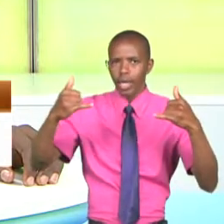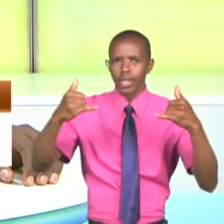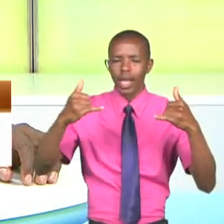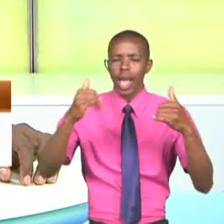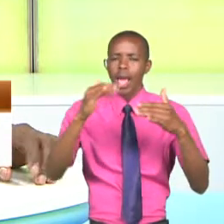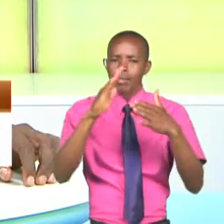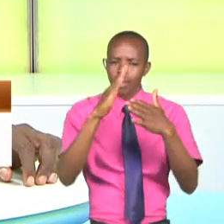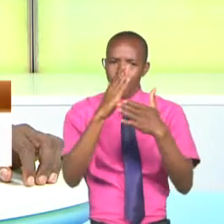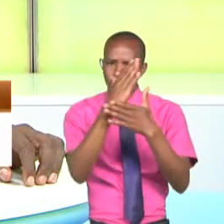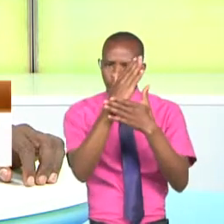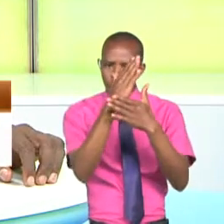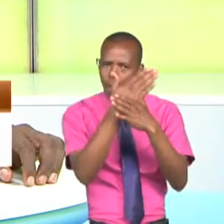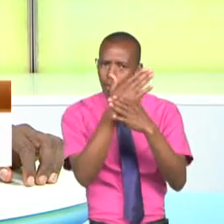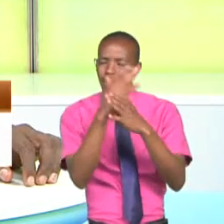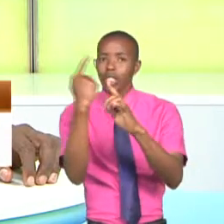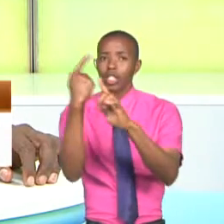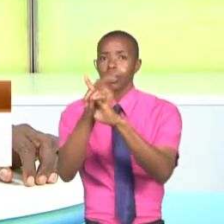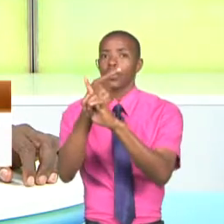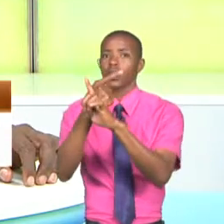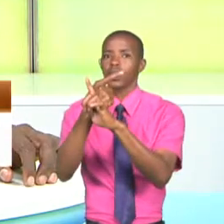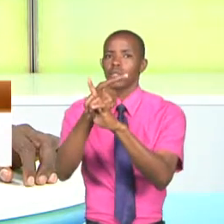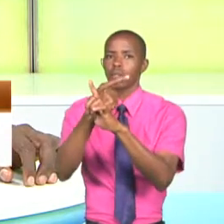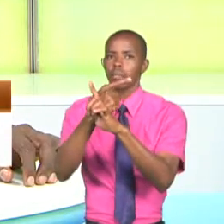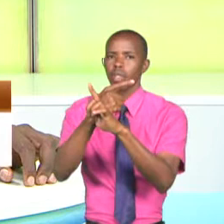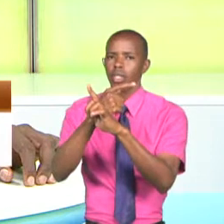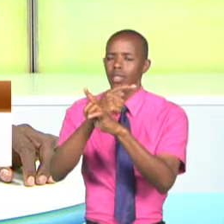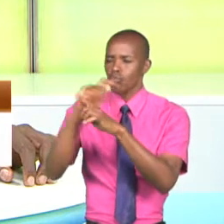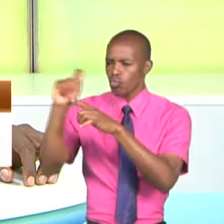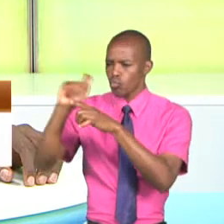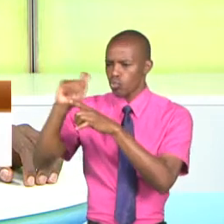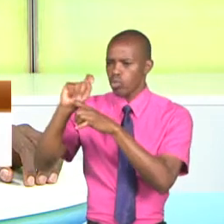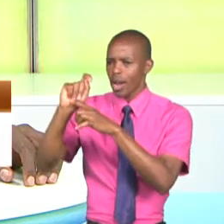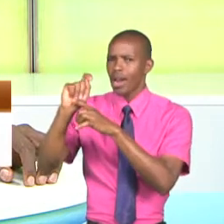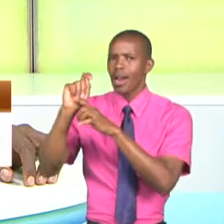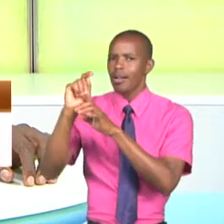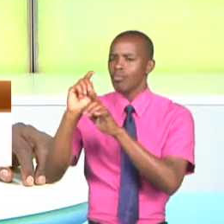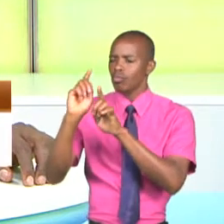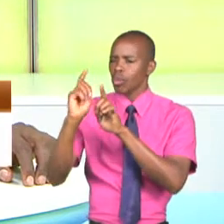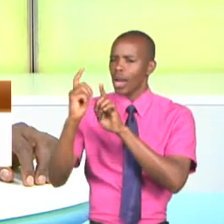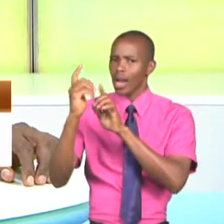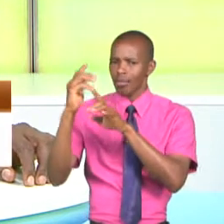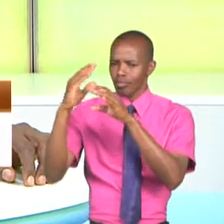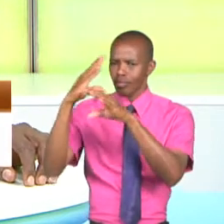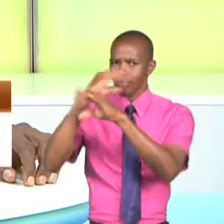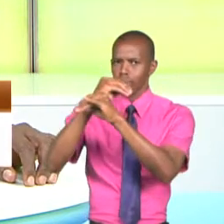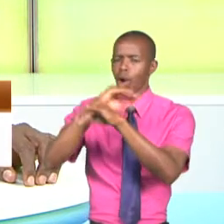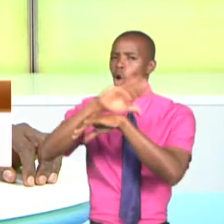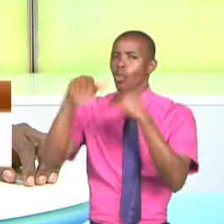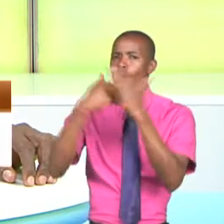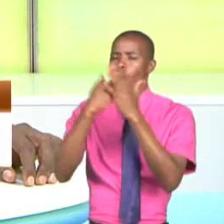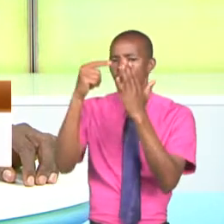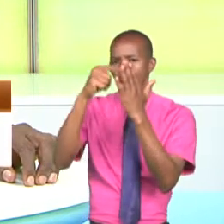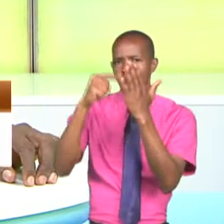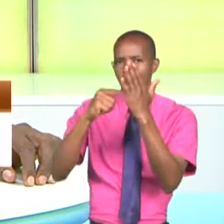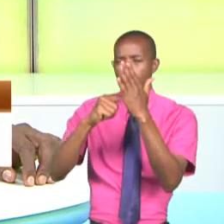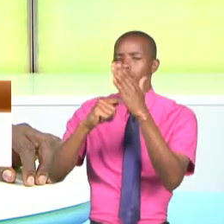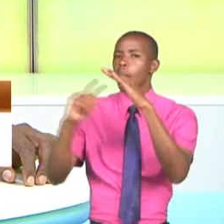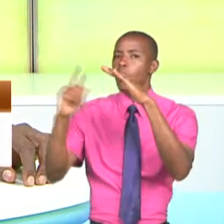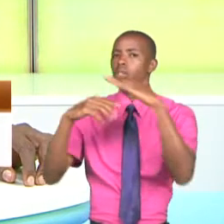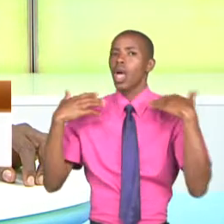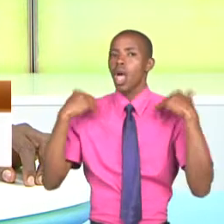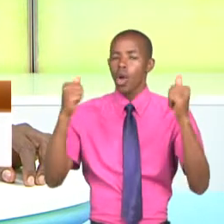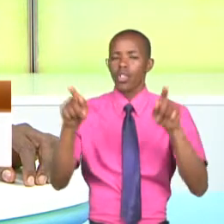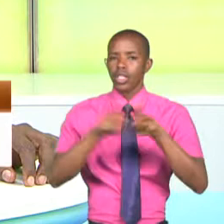sehemu kadhaa ambazo zitakuwa ni za mafunzo ya moja kwa moja zikifuata masharti yote yaliyotolewa na Wizara ya Afya